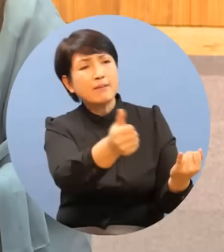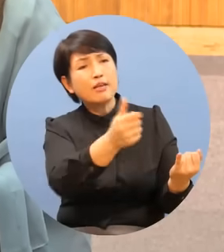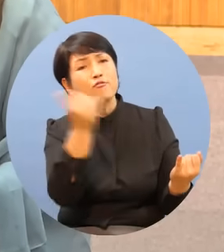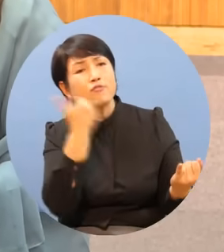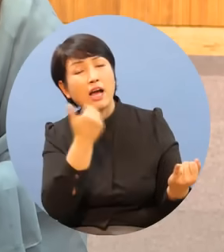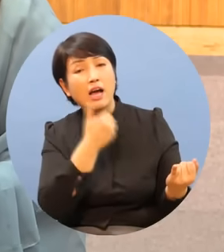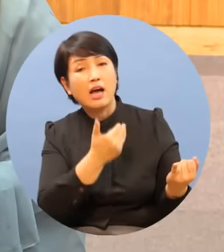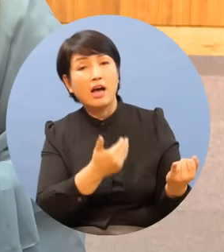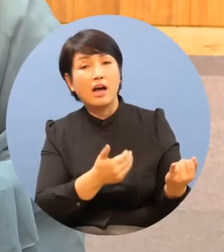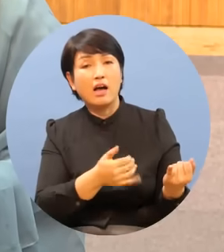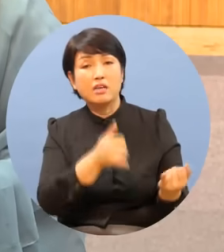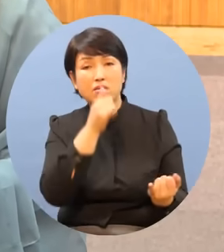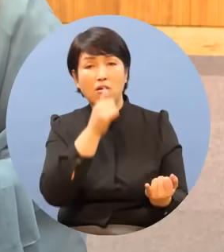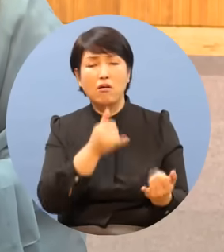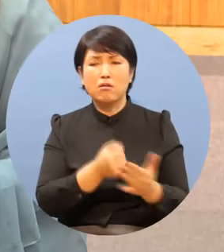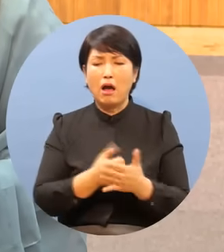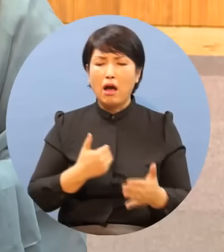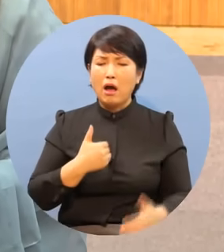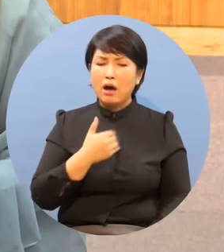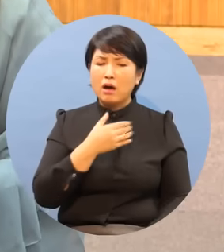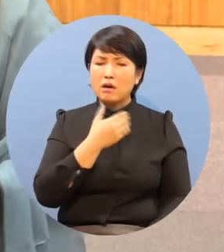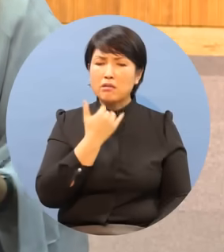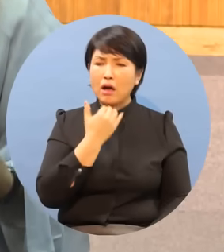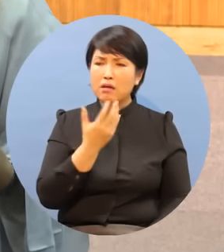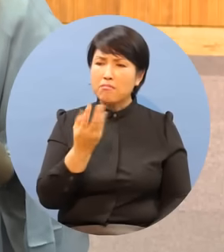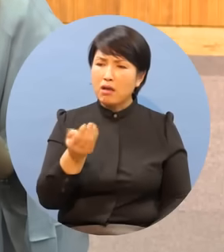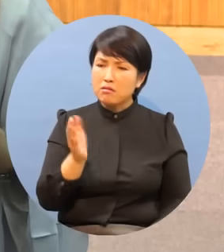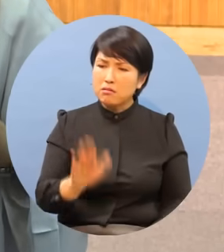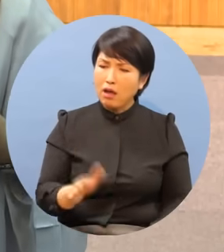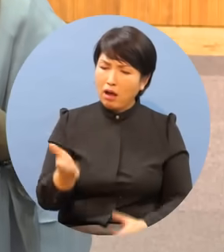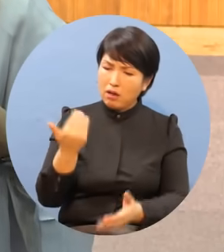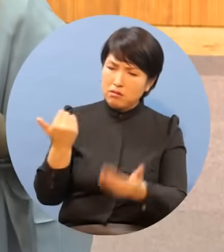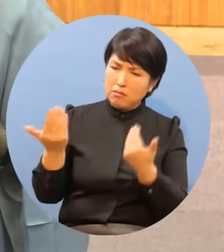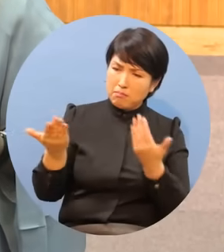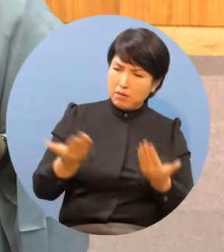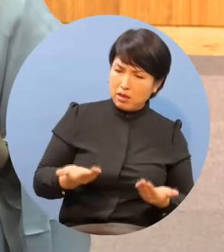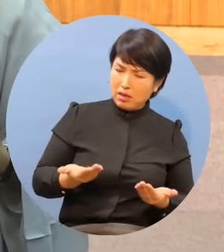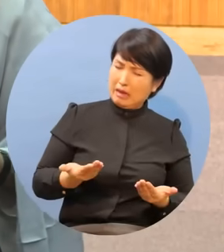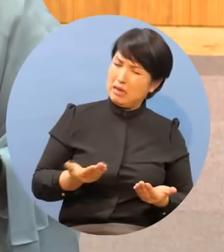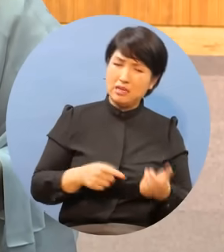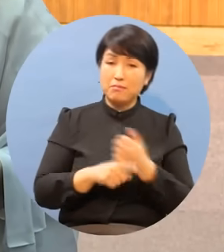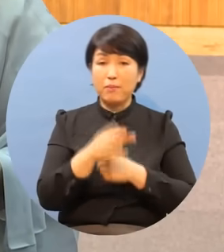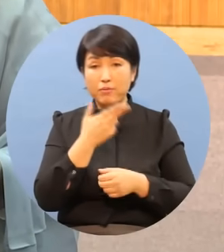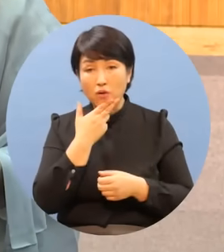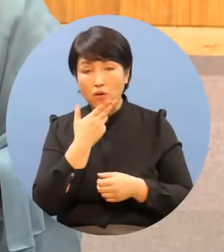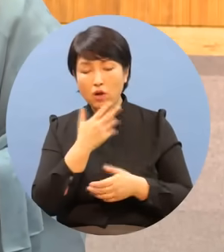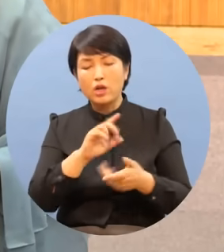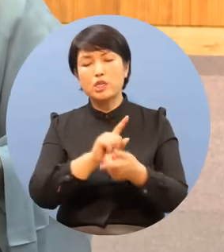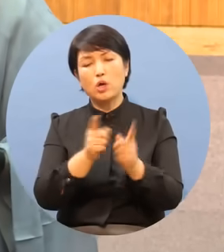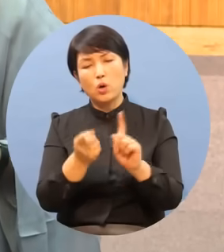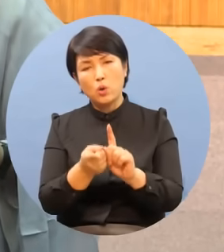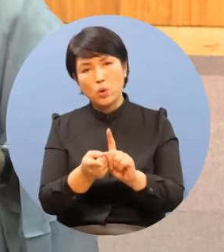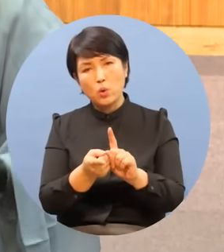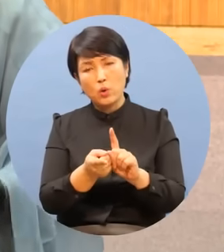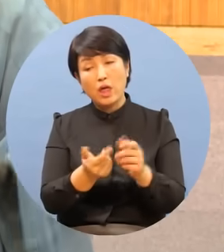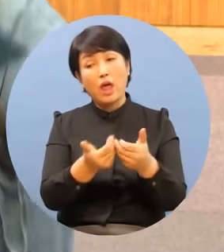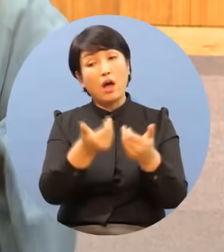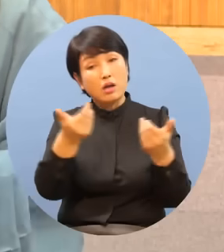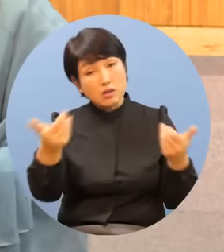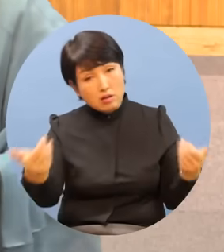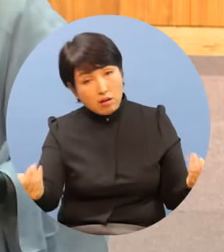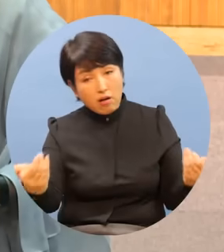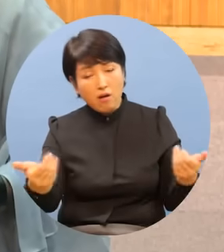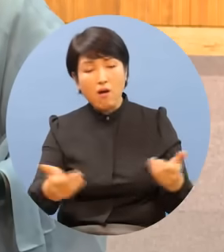이 나이 들어가지고 내가 이런 간섭까지 받고 살아야 되나 그러니까 우리가 그 상호 간섭하지 말자 이런데